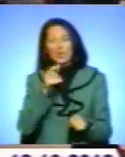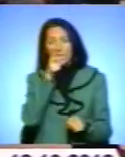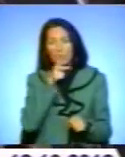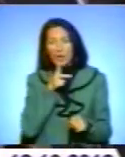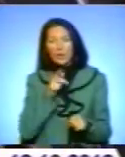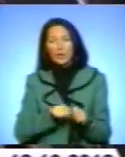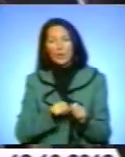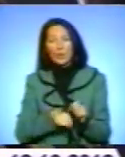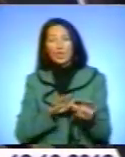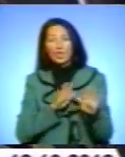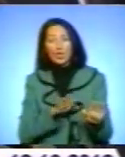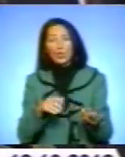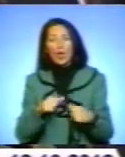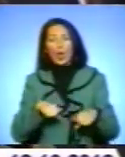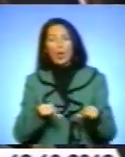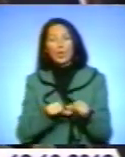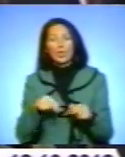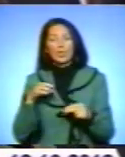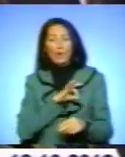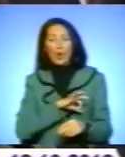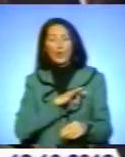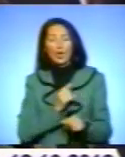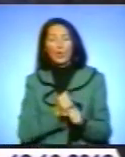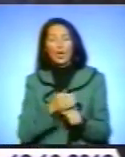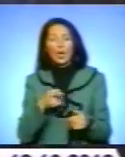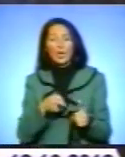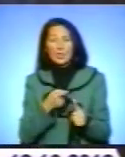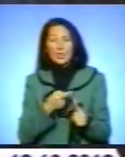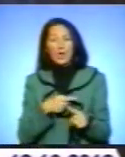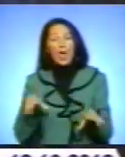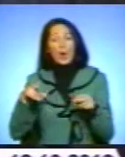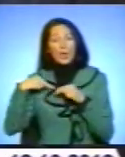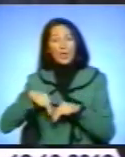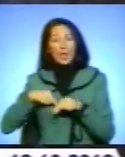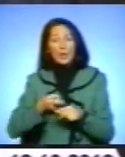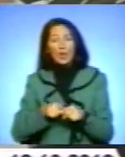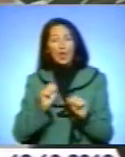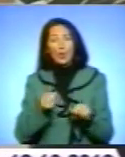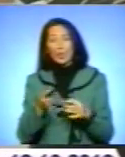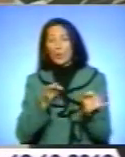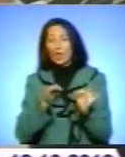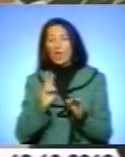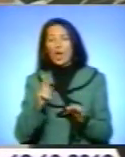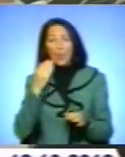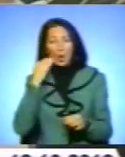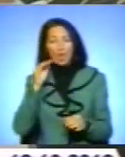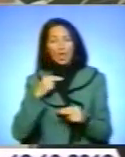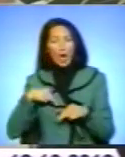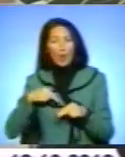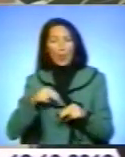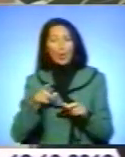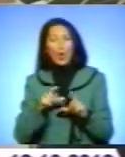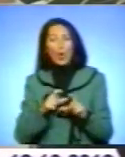із виховної роботи називає партнерами, які можуть порадити, як поліпшити роботу колективу колонії. Ми кожного разу намагаємося